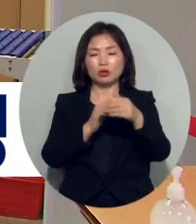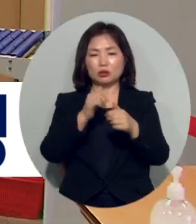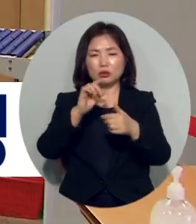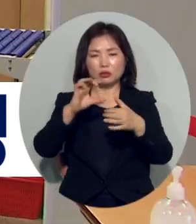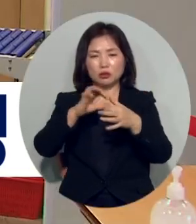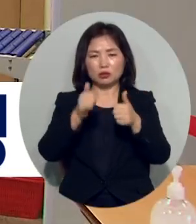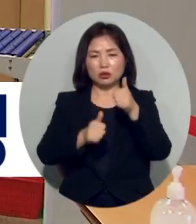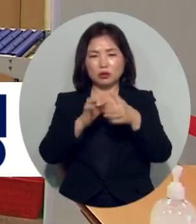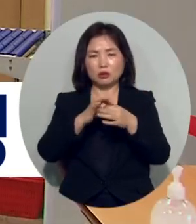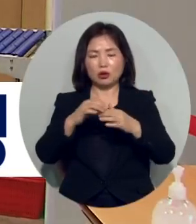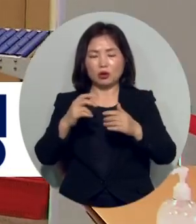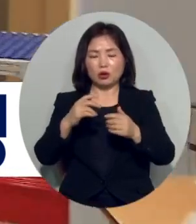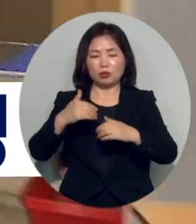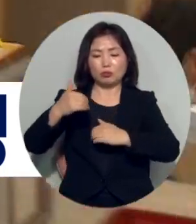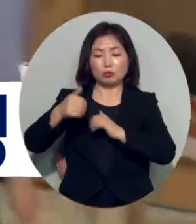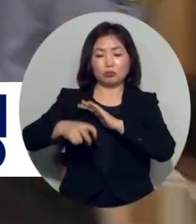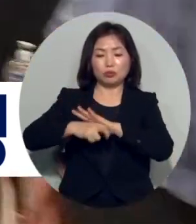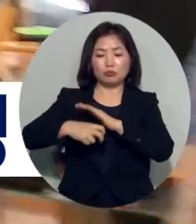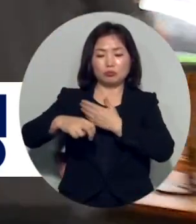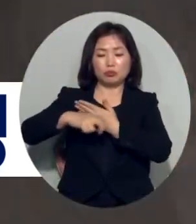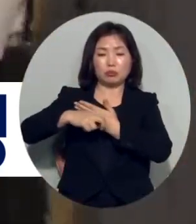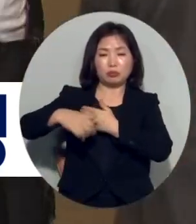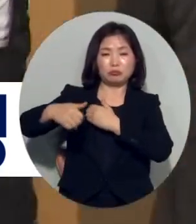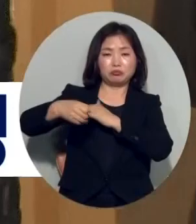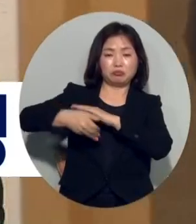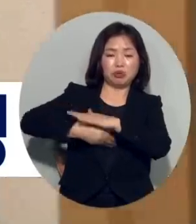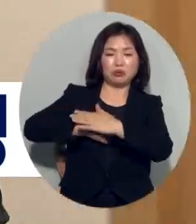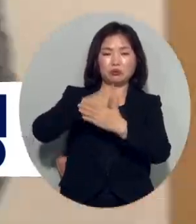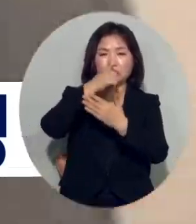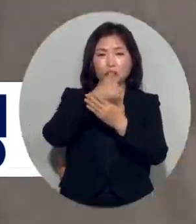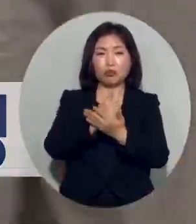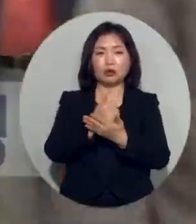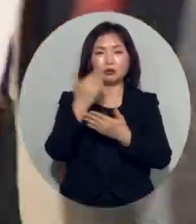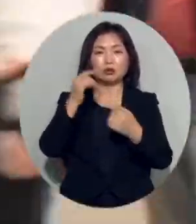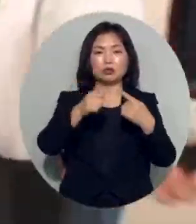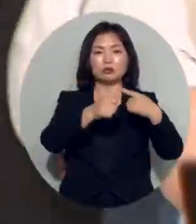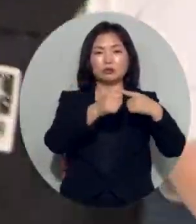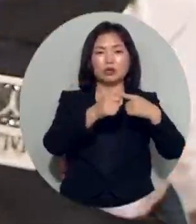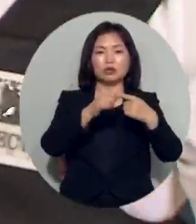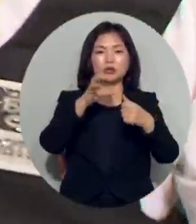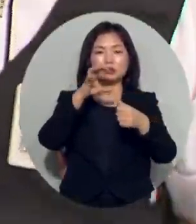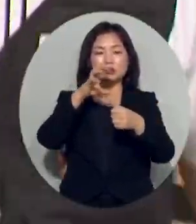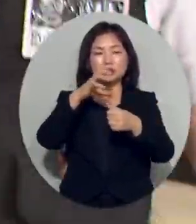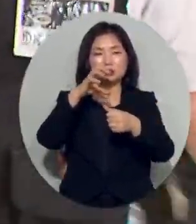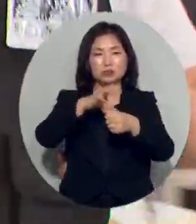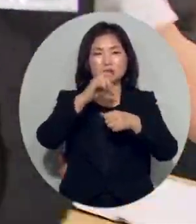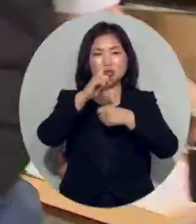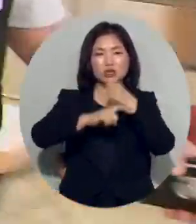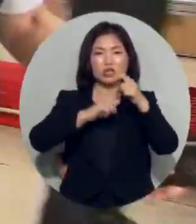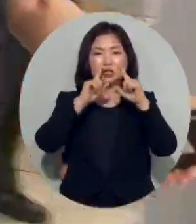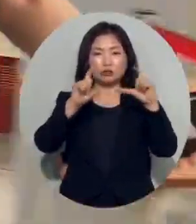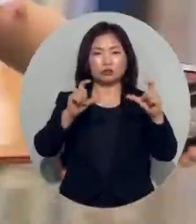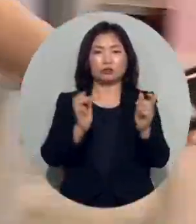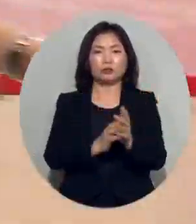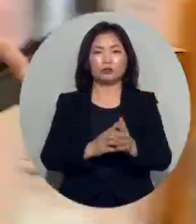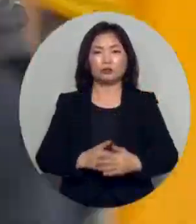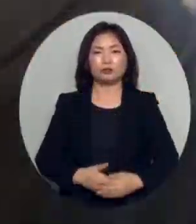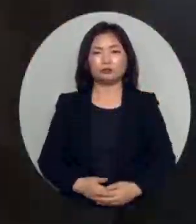관련해 부정한 청탁을 받고 재물 을 받은 협의로 지난 1심에서 징역 1년을 선고받았습니다